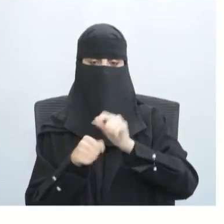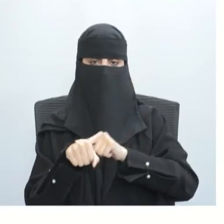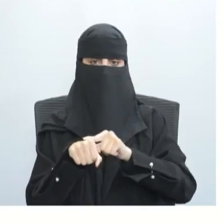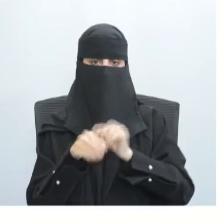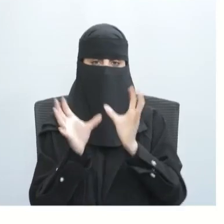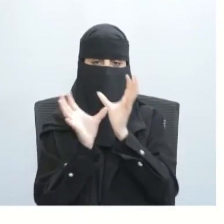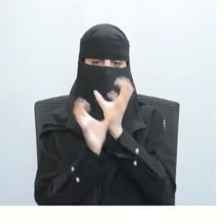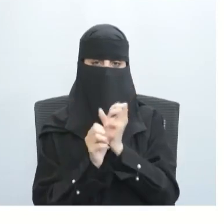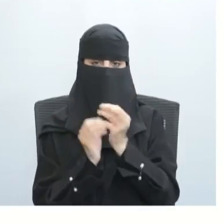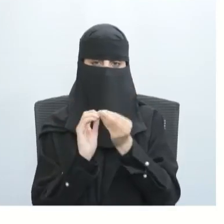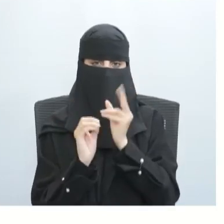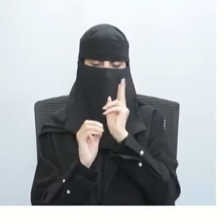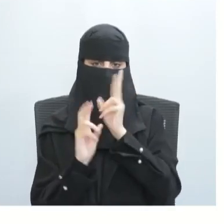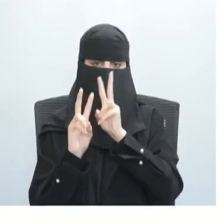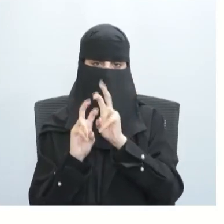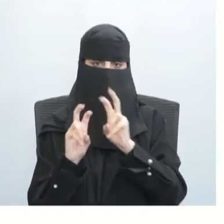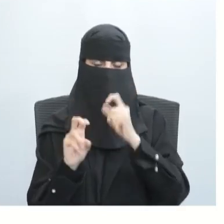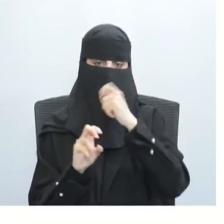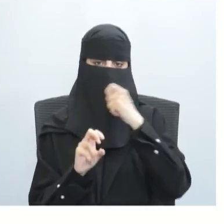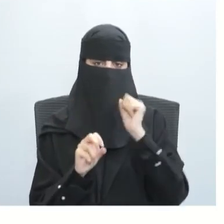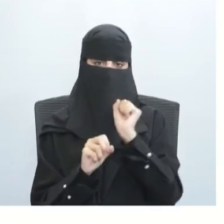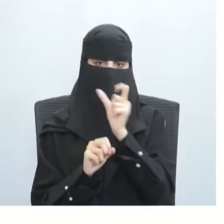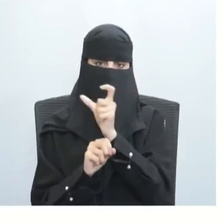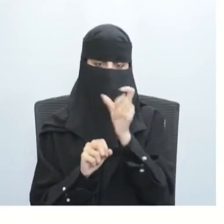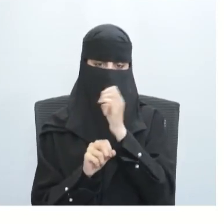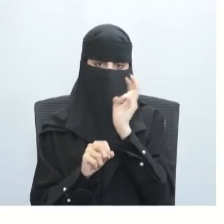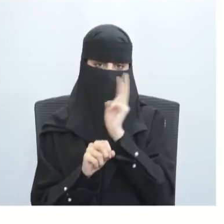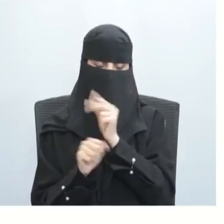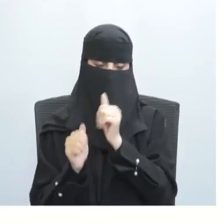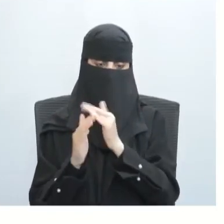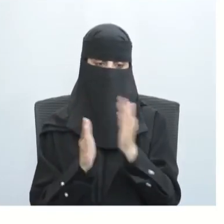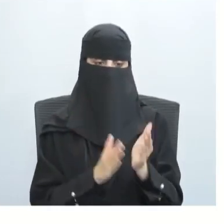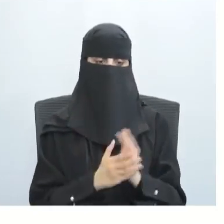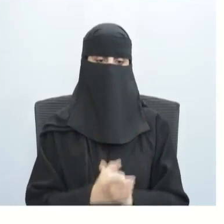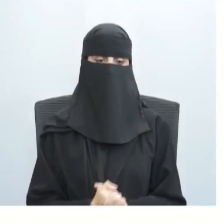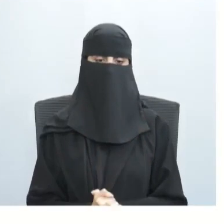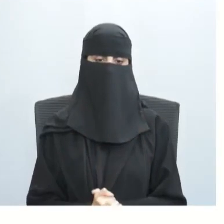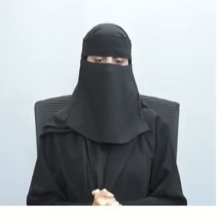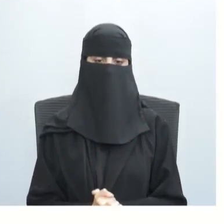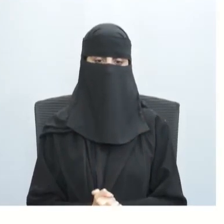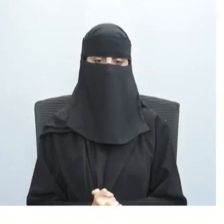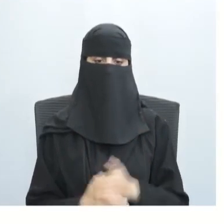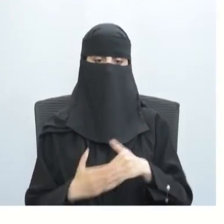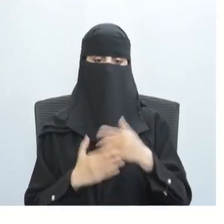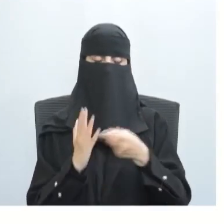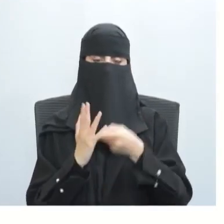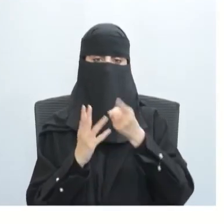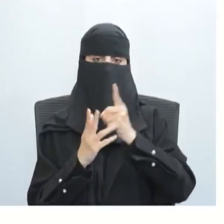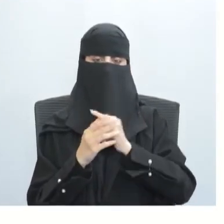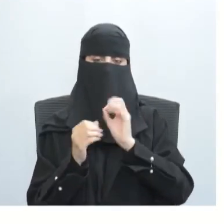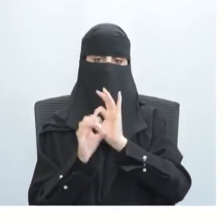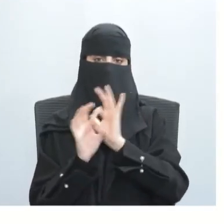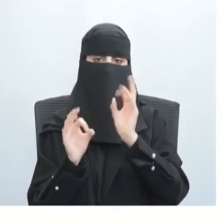نذهب ونبحث عن سيبياتون مرشح الداكن ونضغط على هذا المرشح سيتم تطبيق